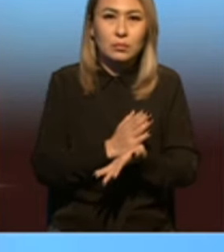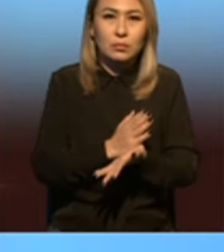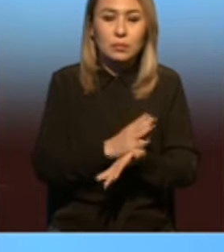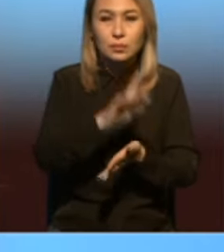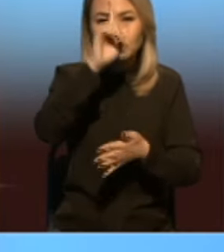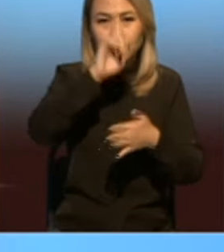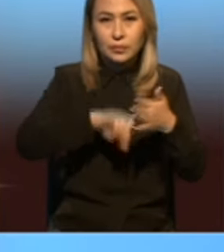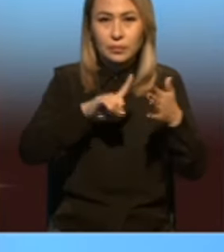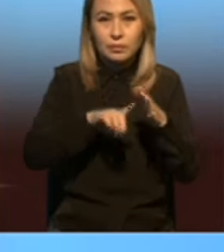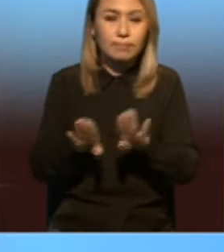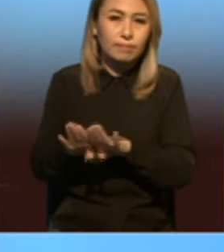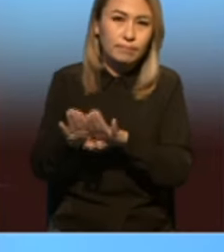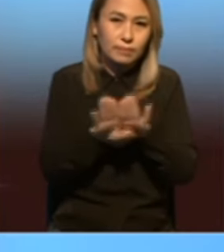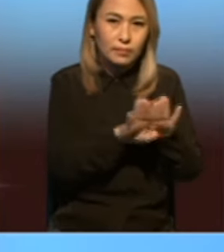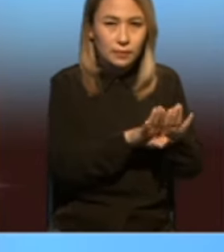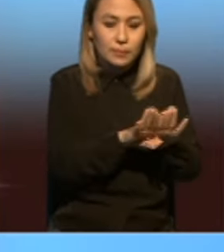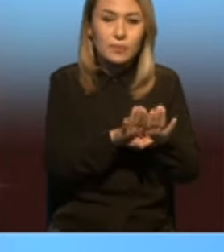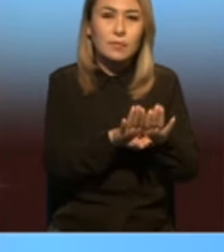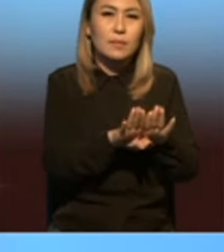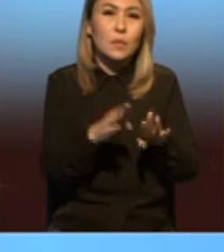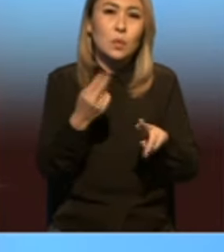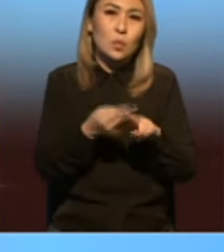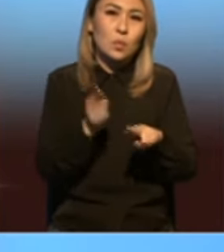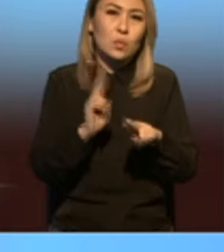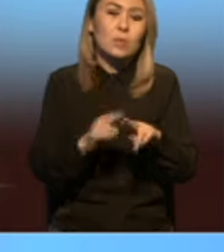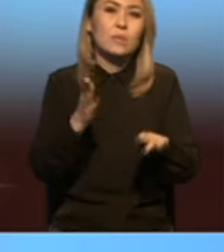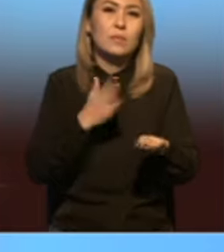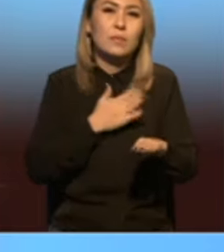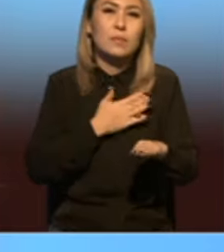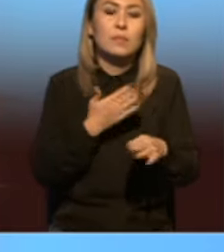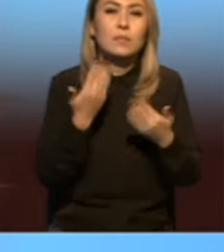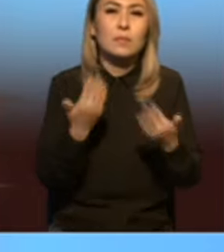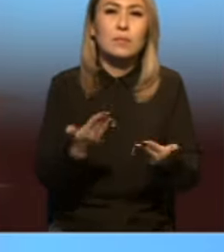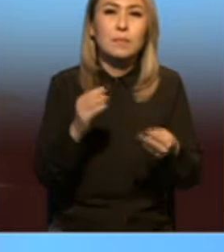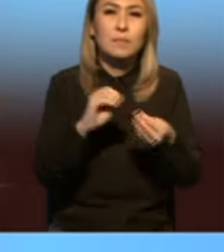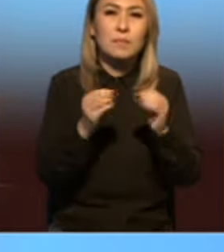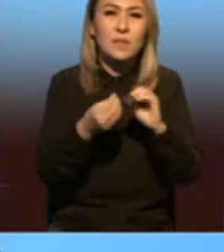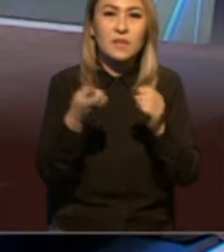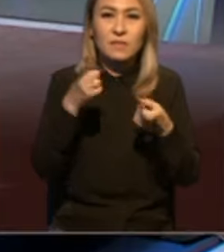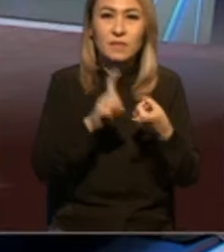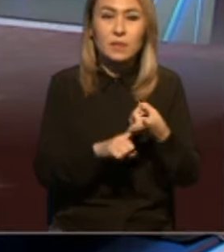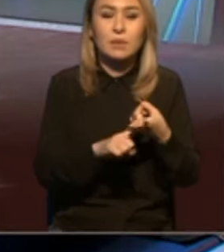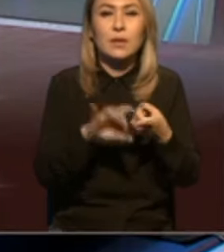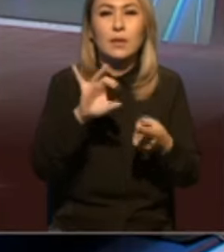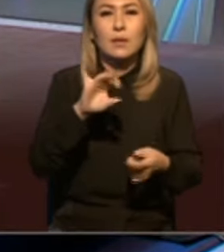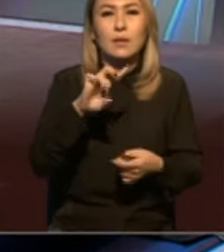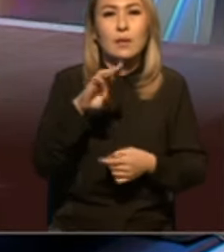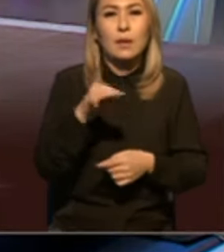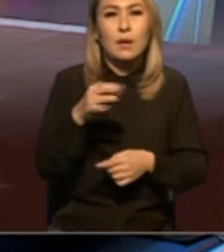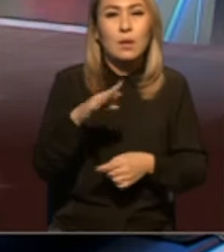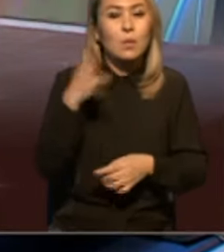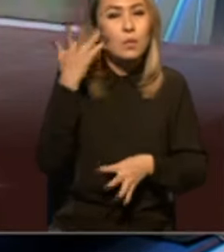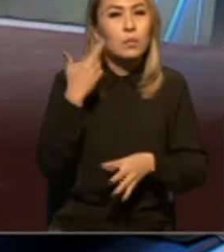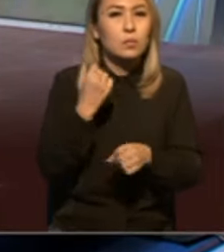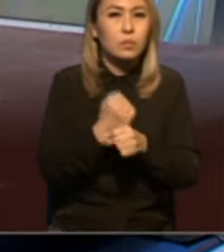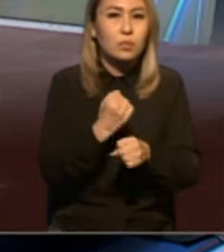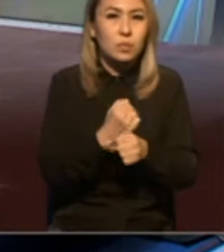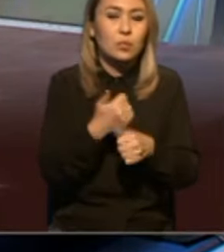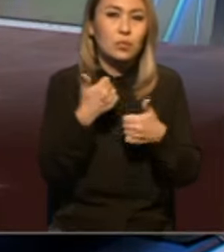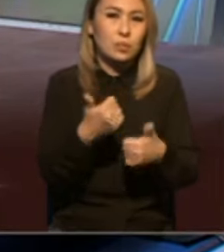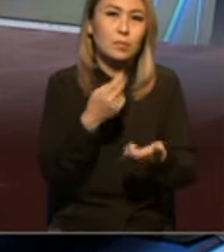дініміз бірге ортақ. Сондықтан осы мәселе бойынша интеграция жасаған кезде ол өте